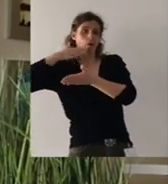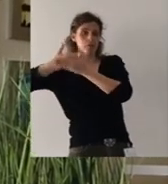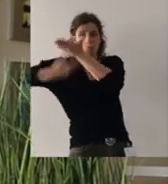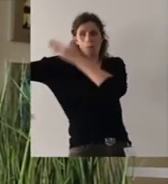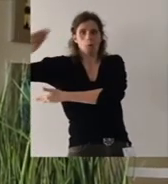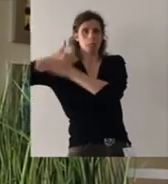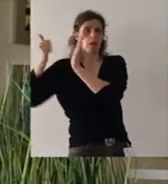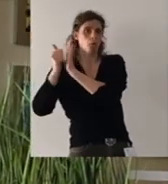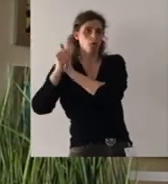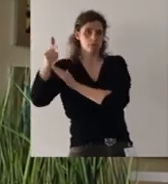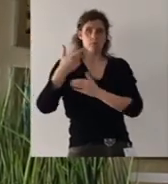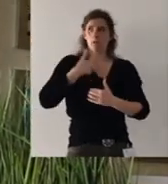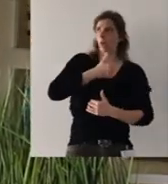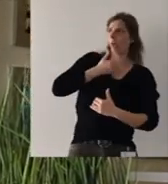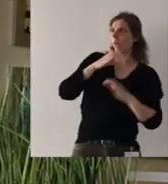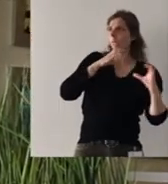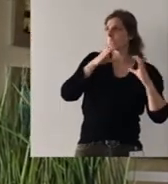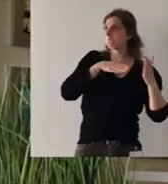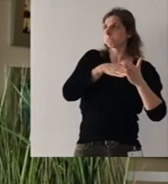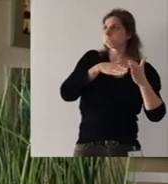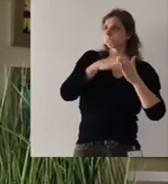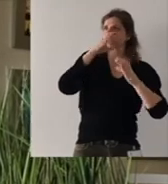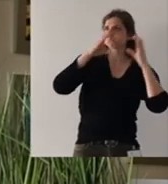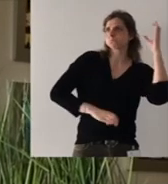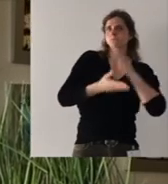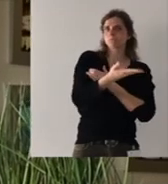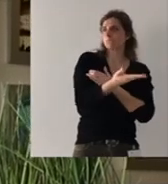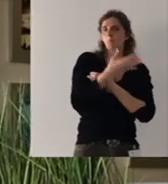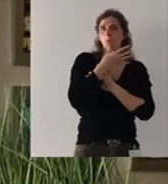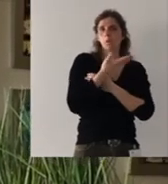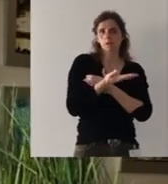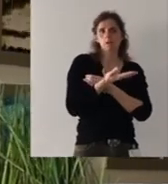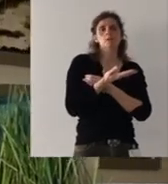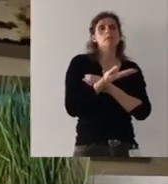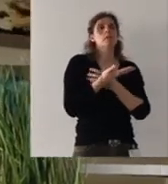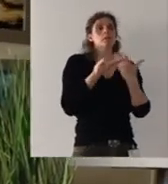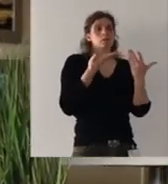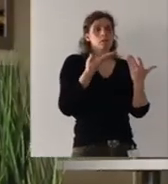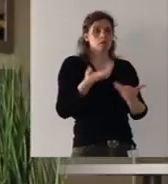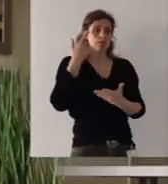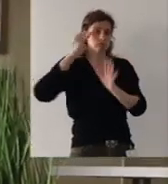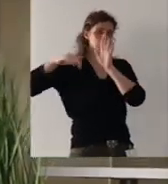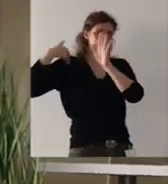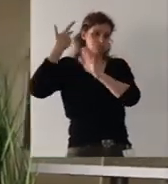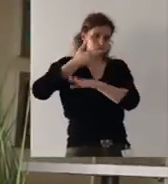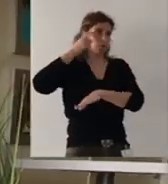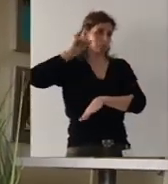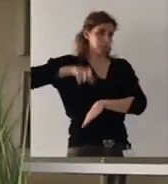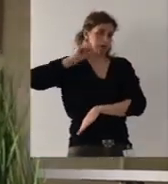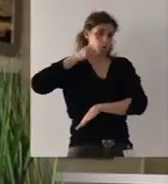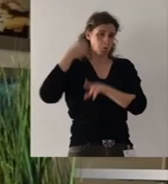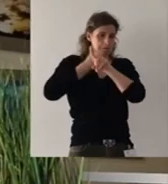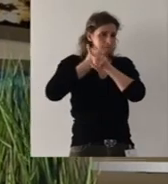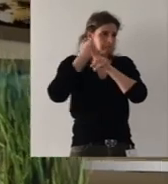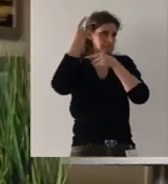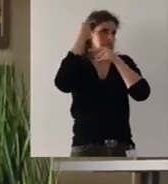place. Et eux ne pouvaient pas communiquer directement avec le médecin ou le professionnel de santé. Donc depuis longtemps, les sourds réclamaient